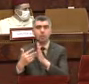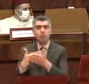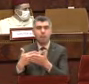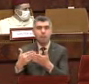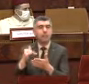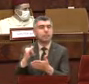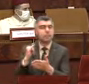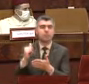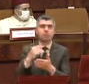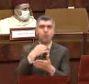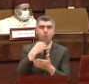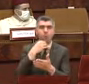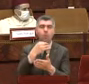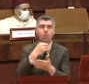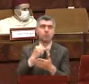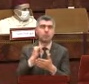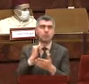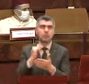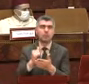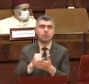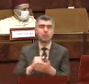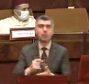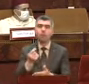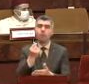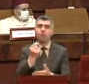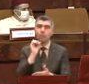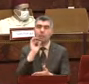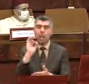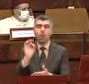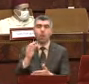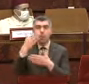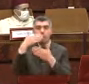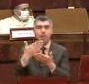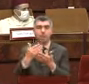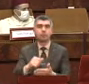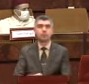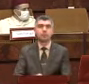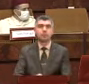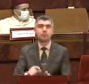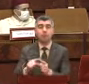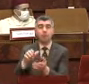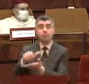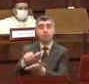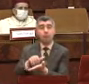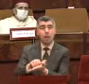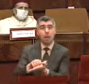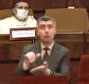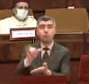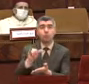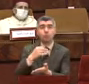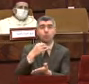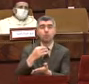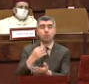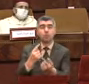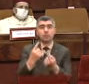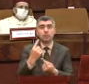نجبدوها لان هذوك فلوس ديال المغاربه، ولكن بغينا في الجانب الفلاحي أين وصلت الحكومة فيما